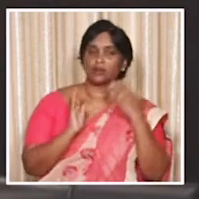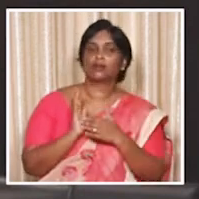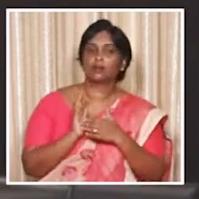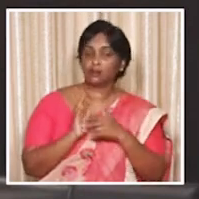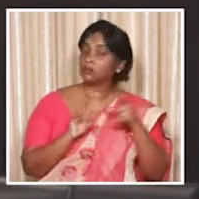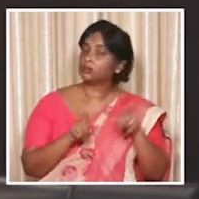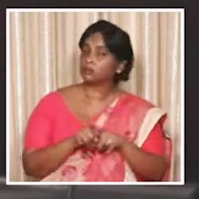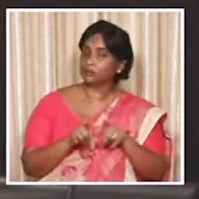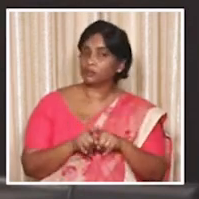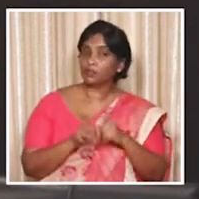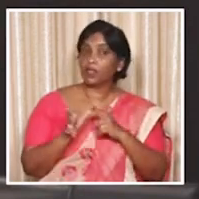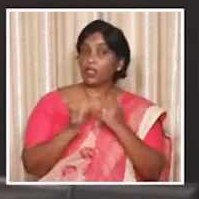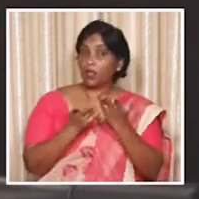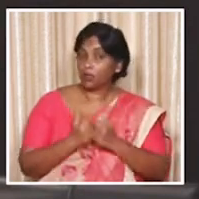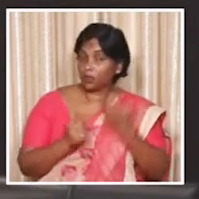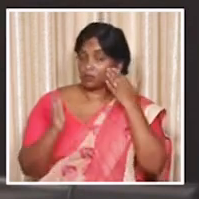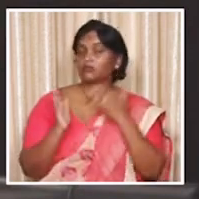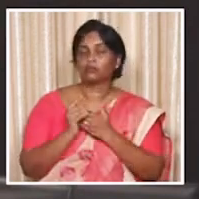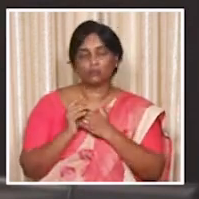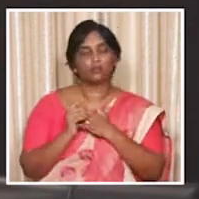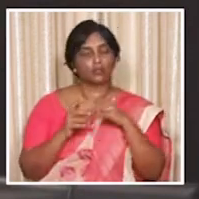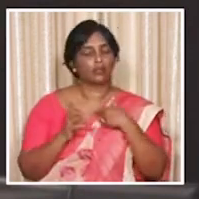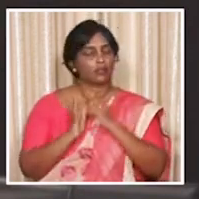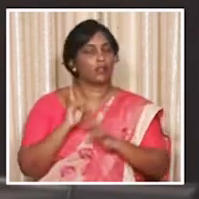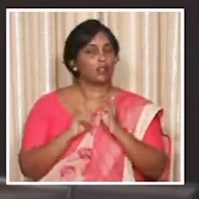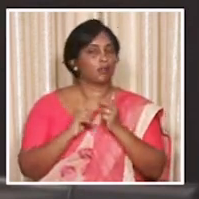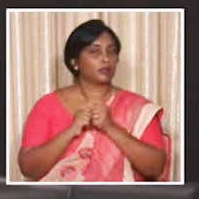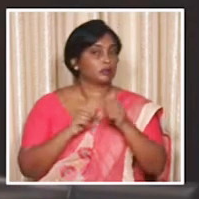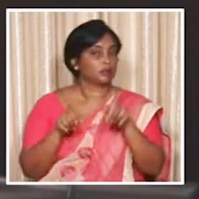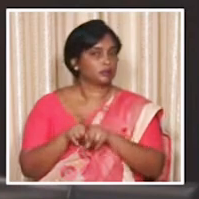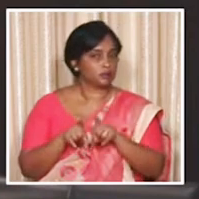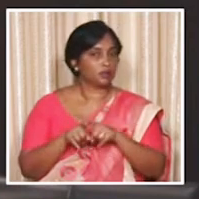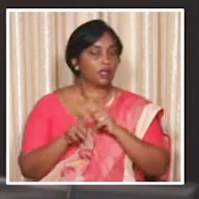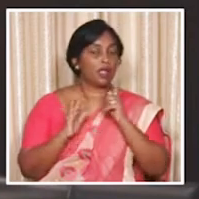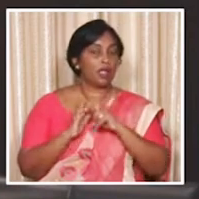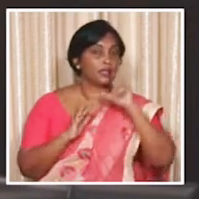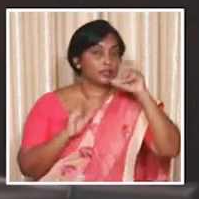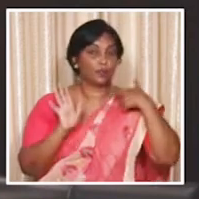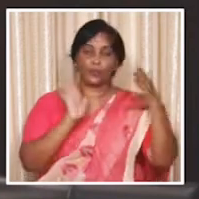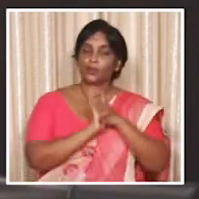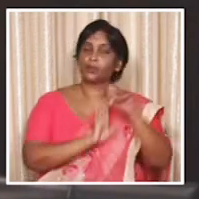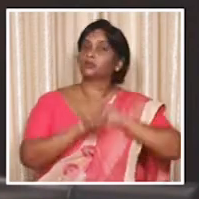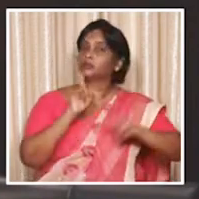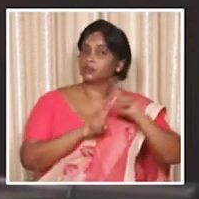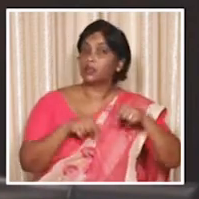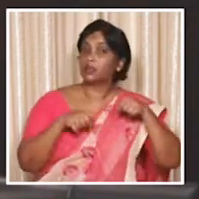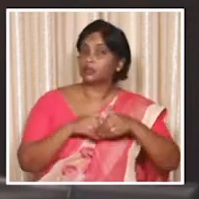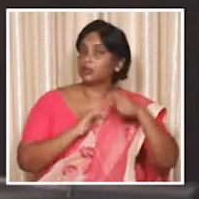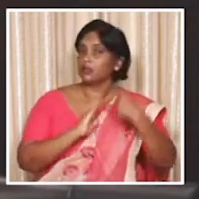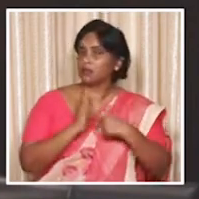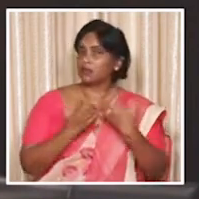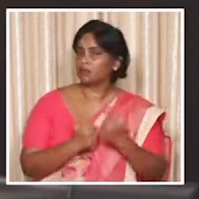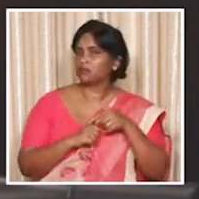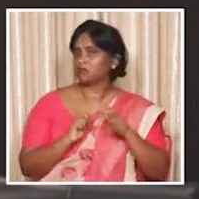කාරණා ඒ වගේම මේ විගණනයේ සම්බන්ධයෙන් කාරණා සම්බන්ධයෙන් අමාත්‍යවරයා කටයුතු කරනවා වගේම ICC සමග සාකච්ඡා කරලා දැනට ලංකාවට